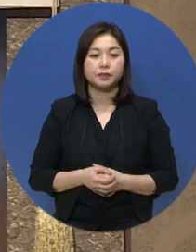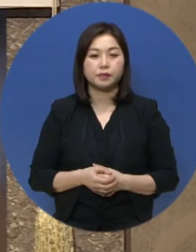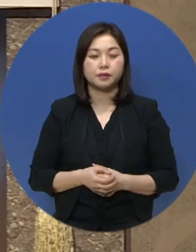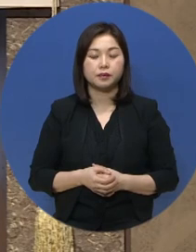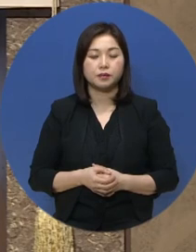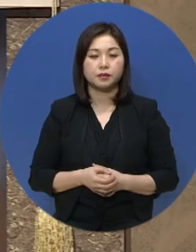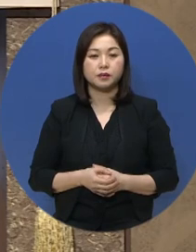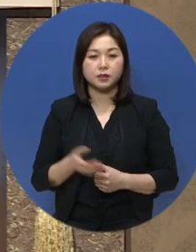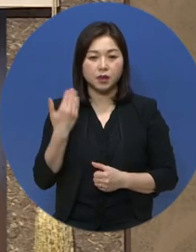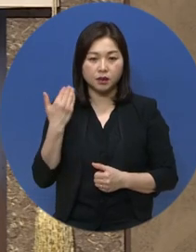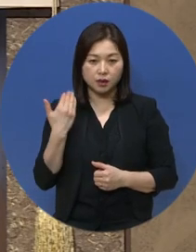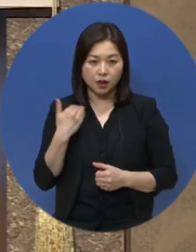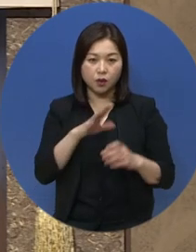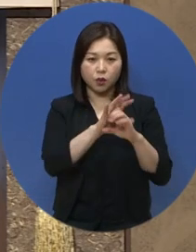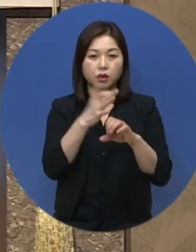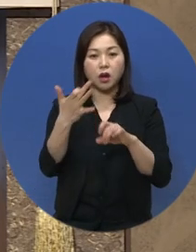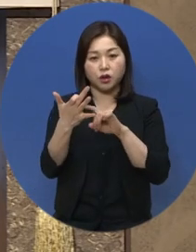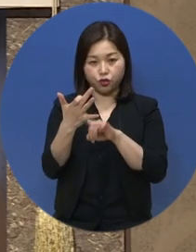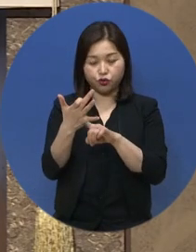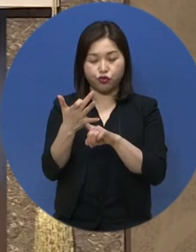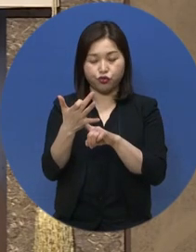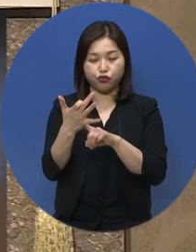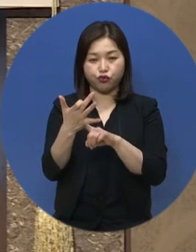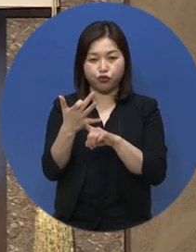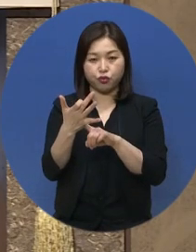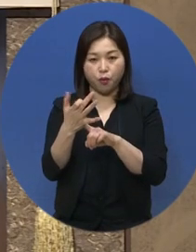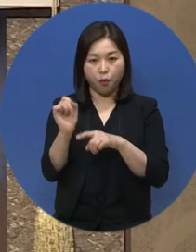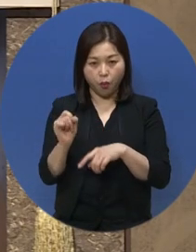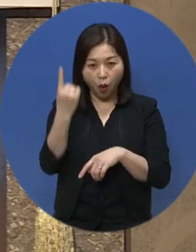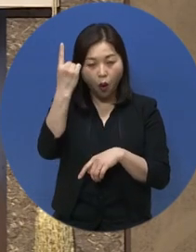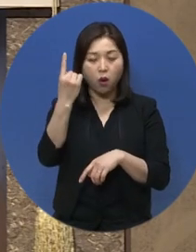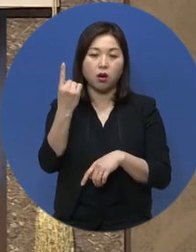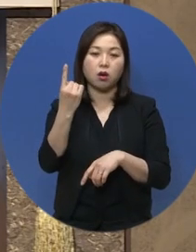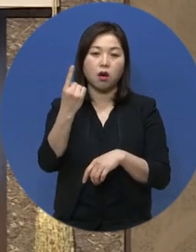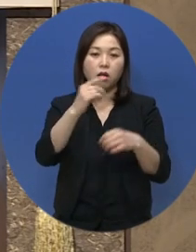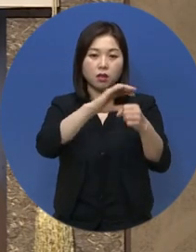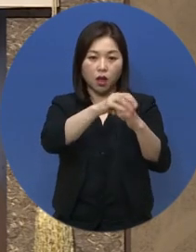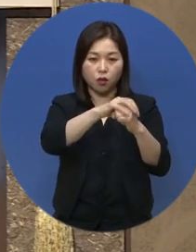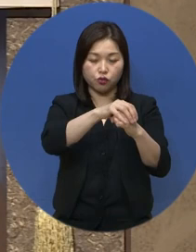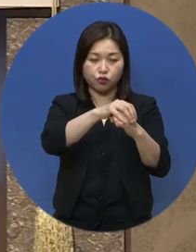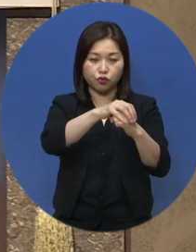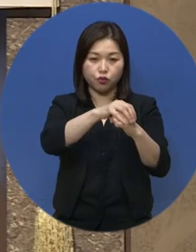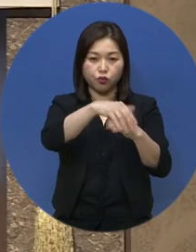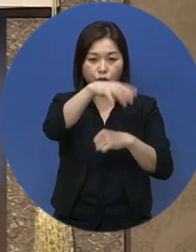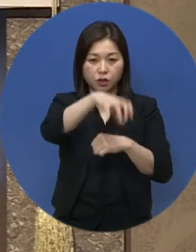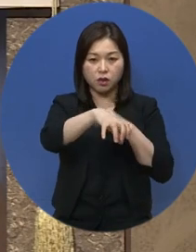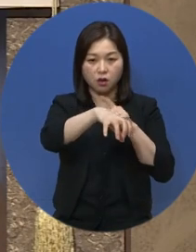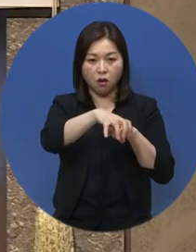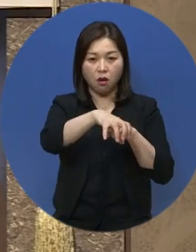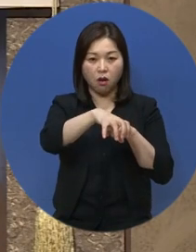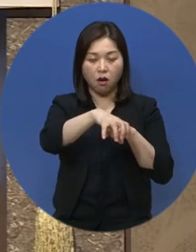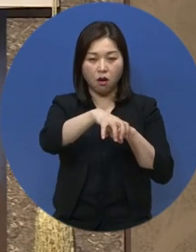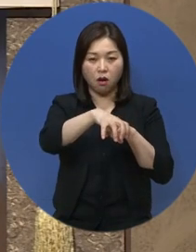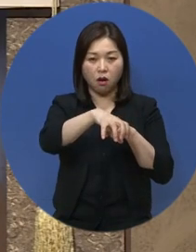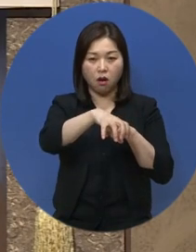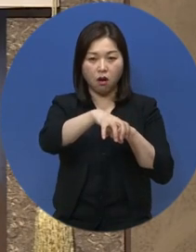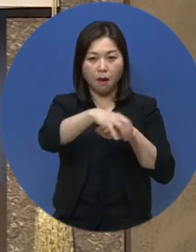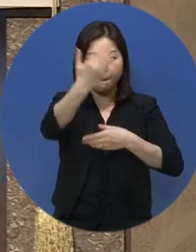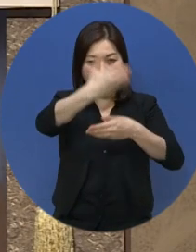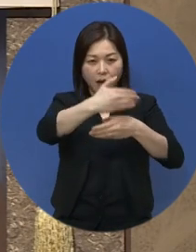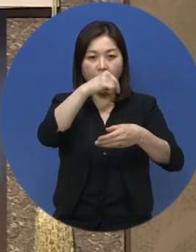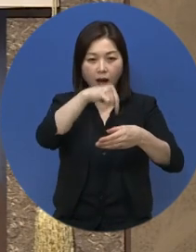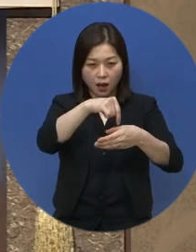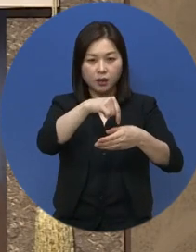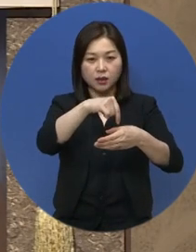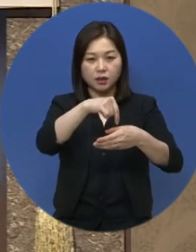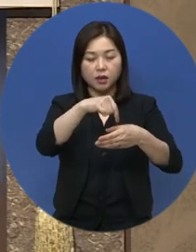그 코로나19가 터지면서 대구에서 코호트 격리된 다른 전달 체계의